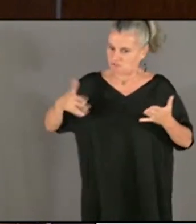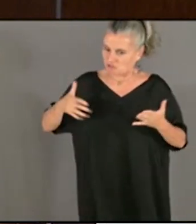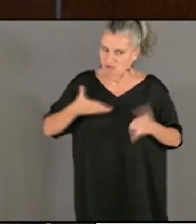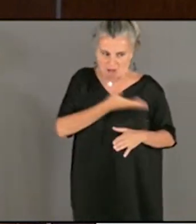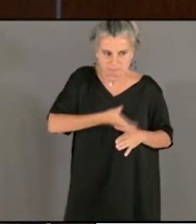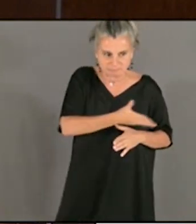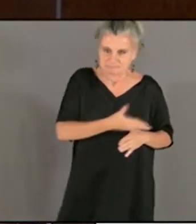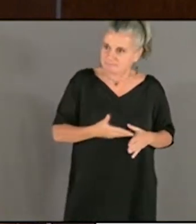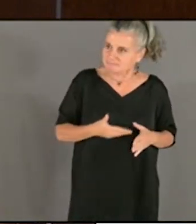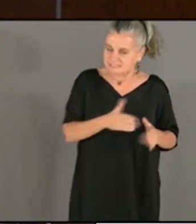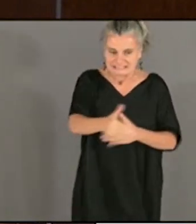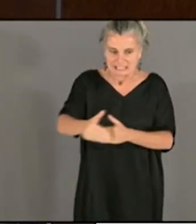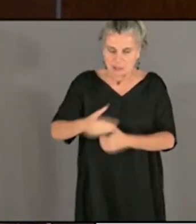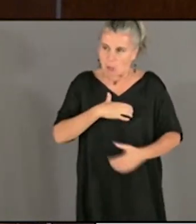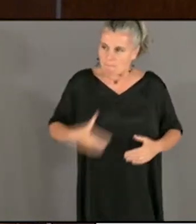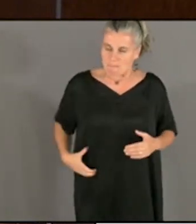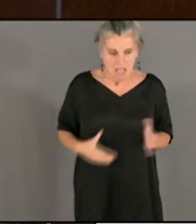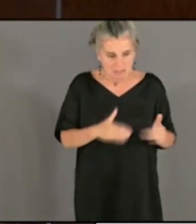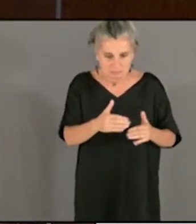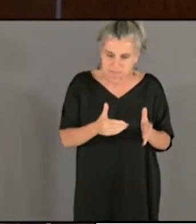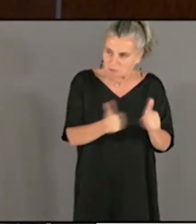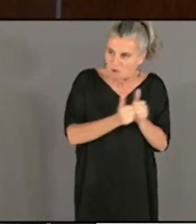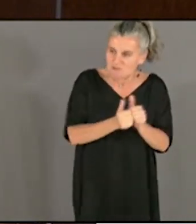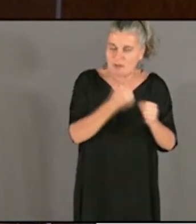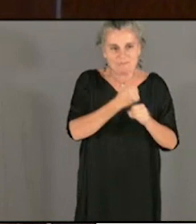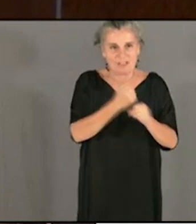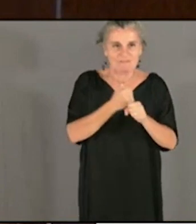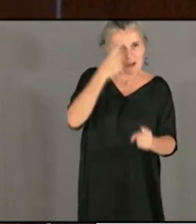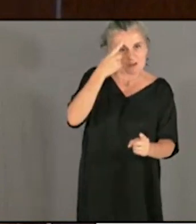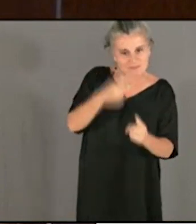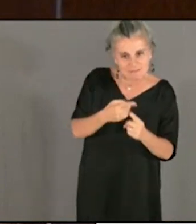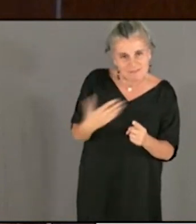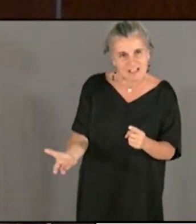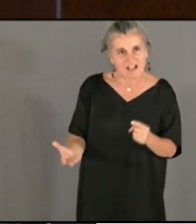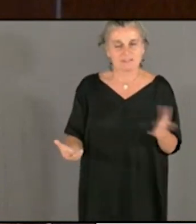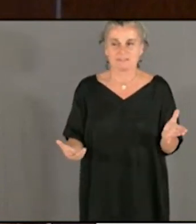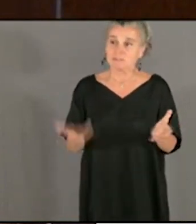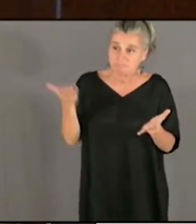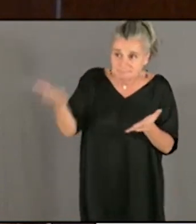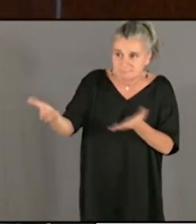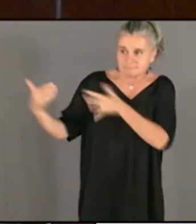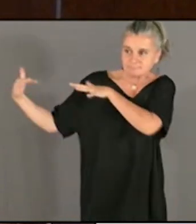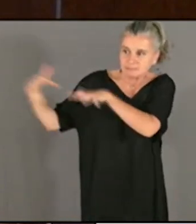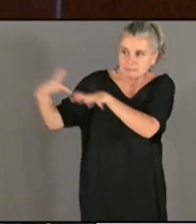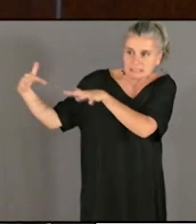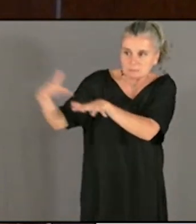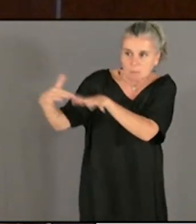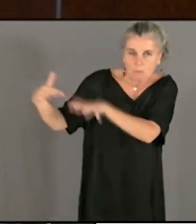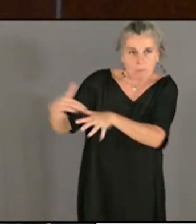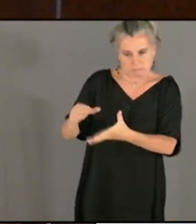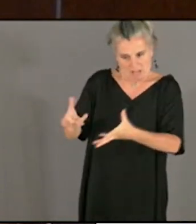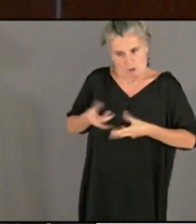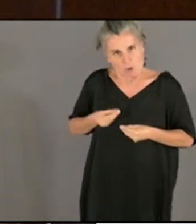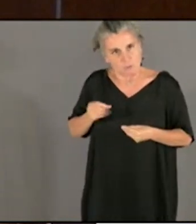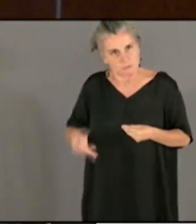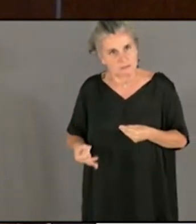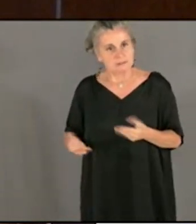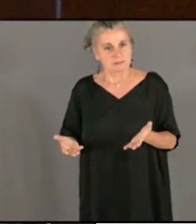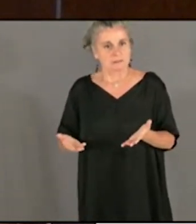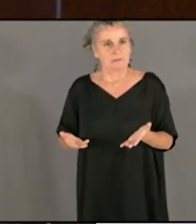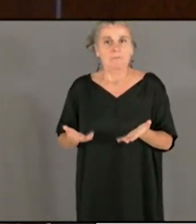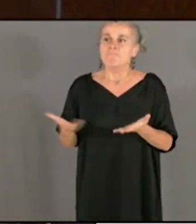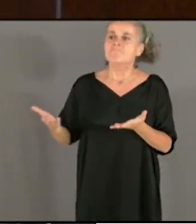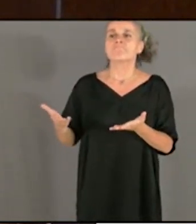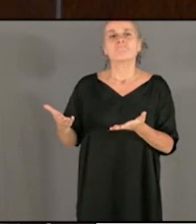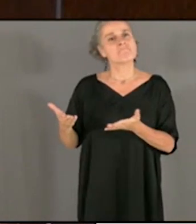de secteur de l'époque, et il y a encore quelques-uns qui sont élus ici, pour accueillir ces immigrés, ces étrangers clandestins, et